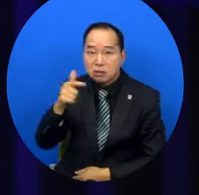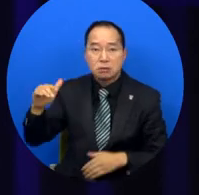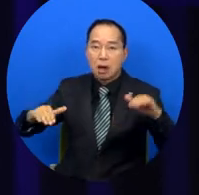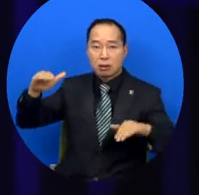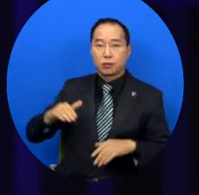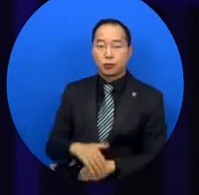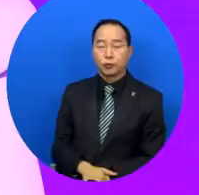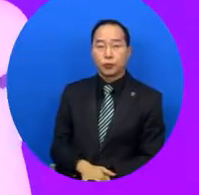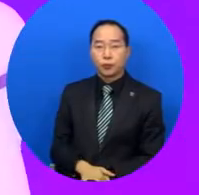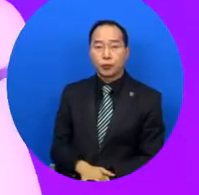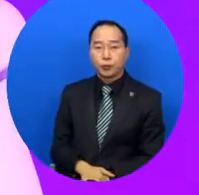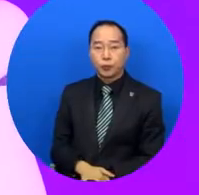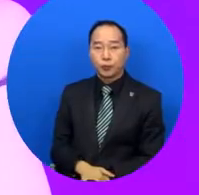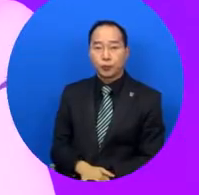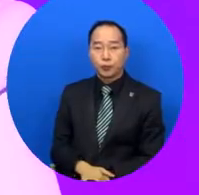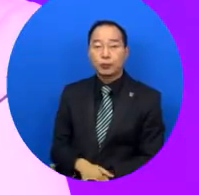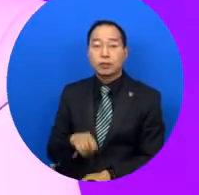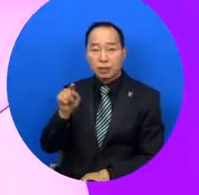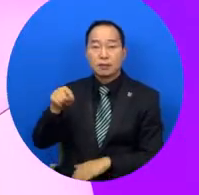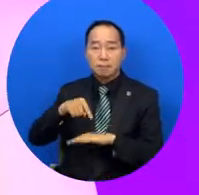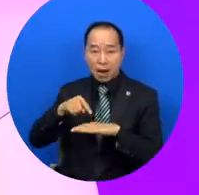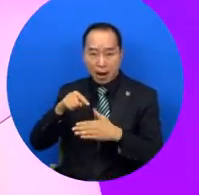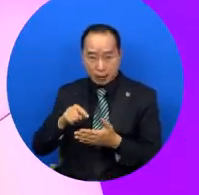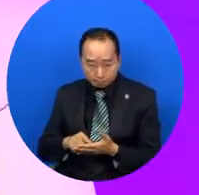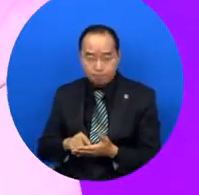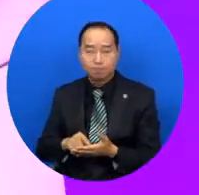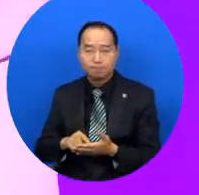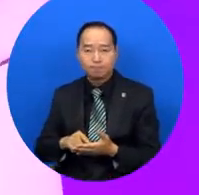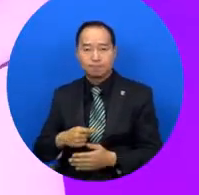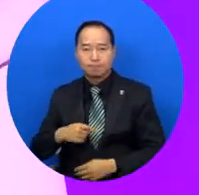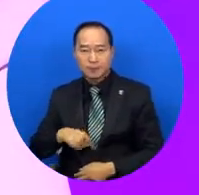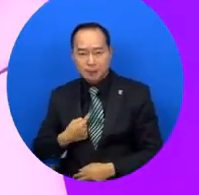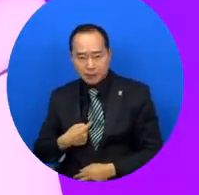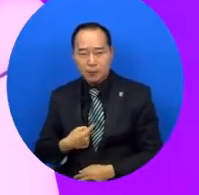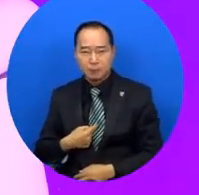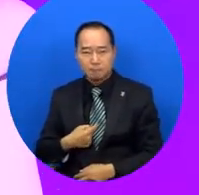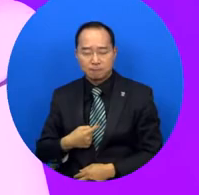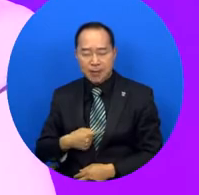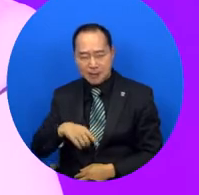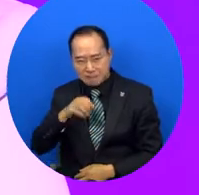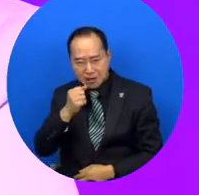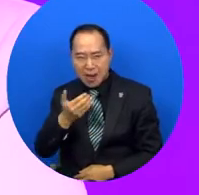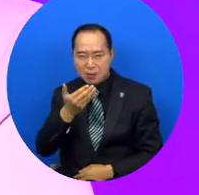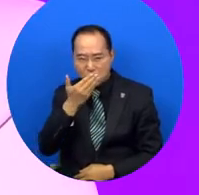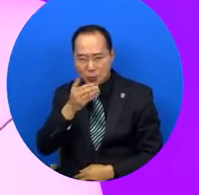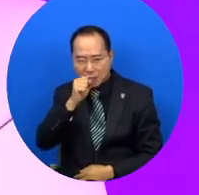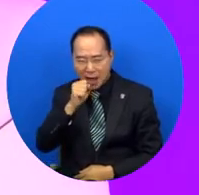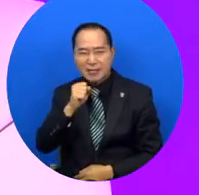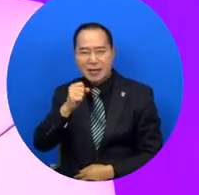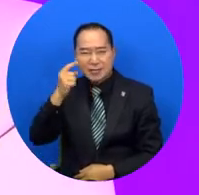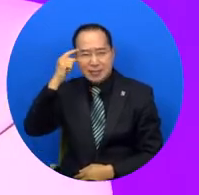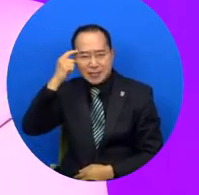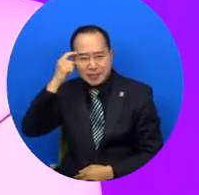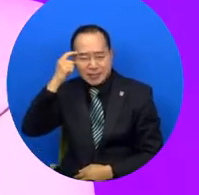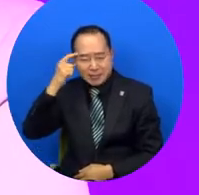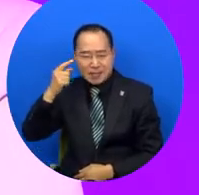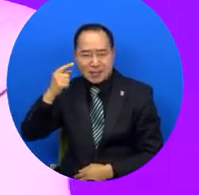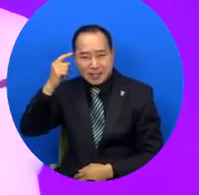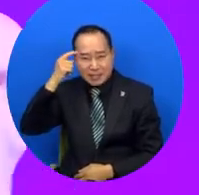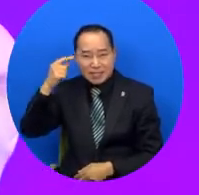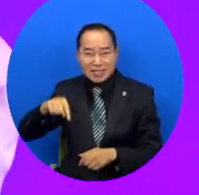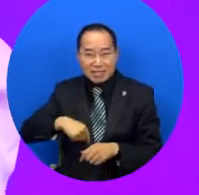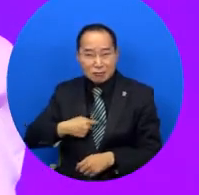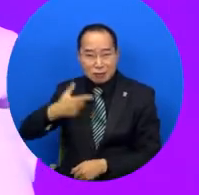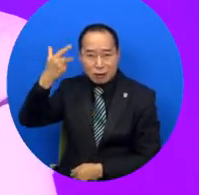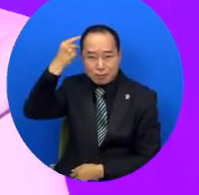자세가 정말 큰 차이를 나타낼 수 있어요. 그래서 이런 마음을 자기가 스스로 얘기할 줄 알아야 돼. 왜냐면은